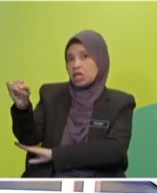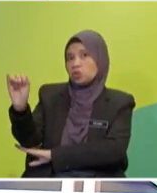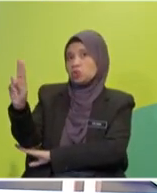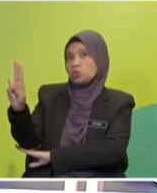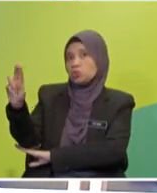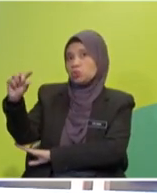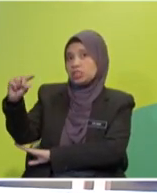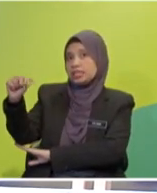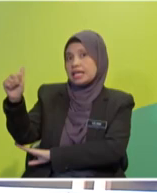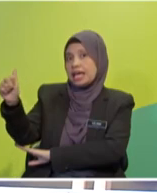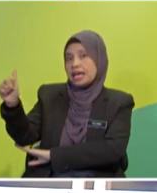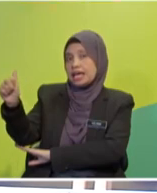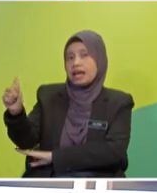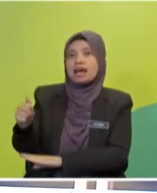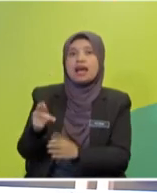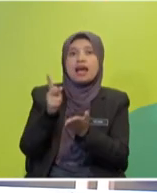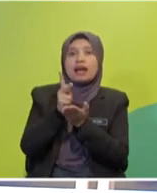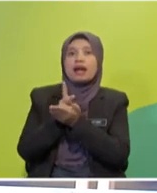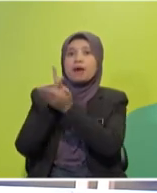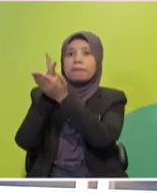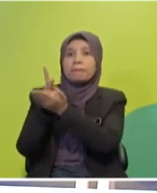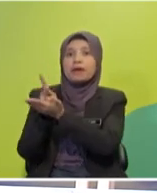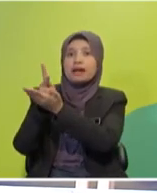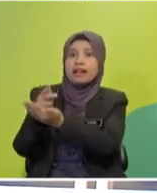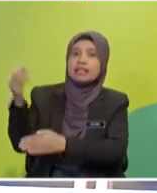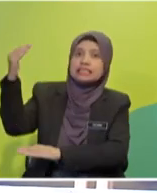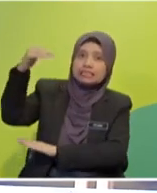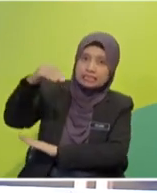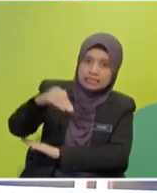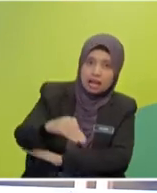Kapal selam. Kapal selam.